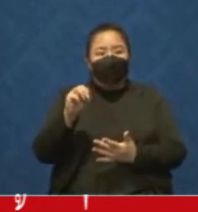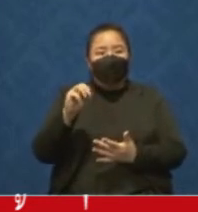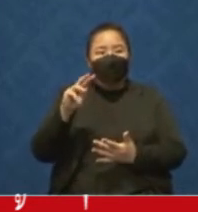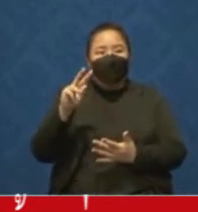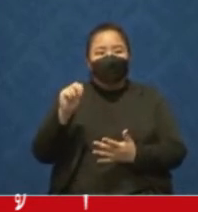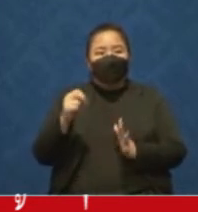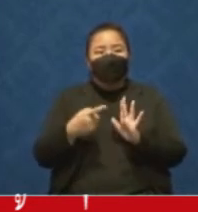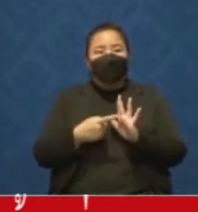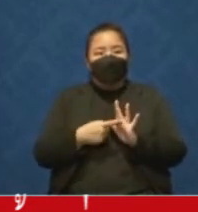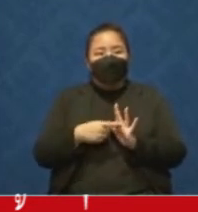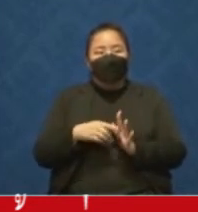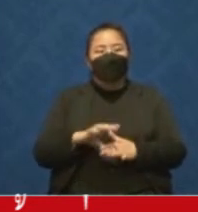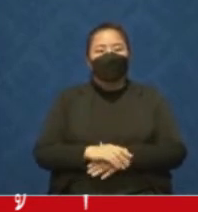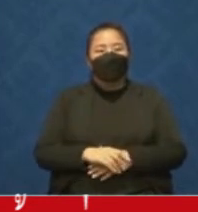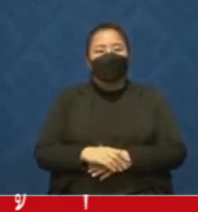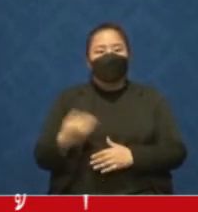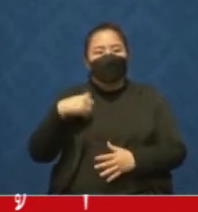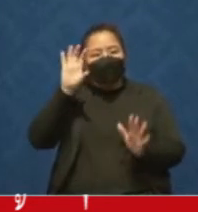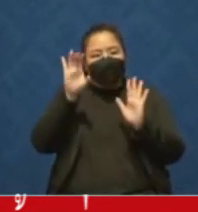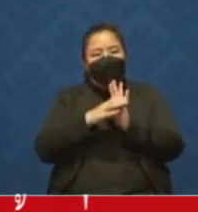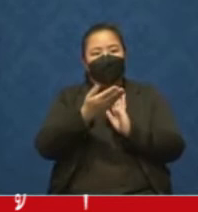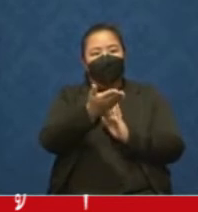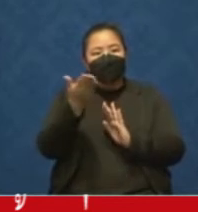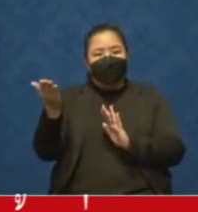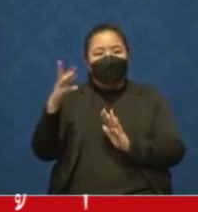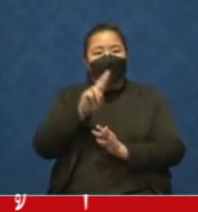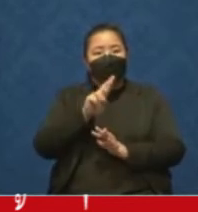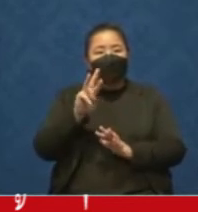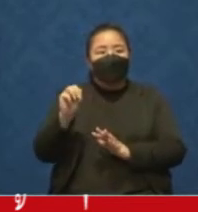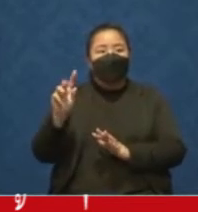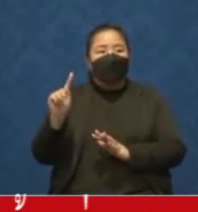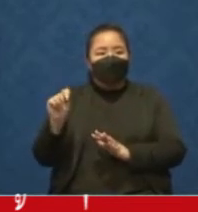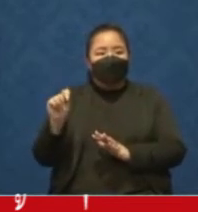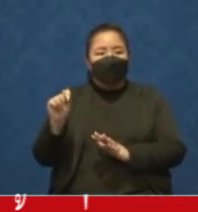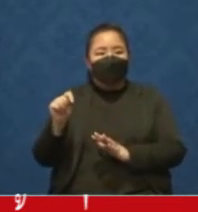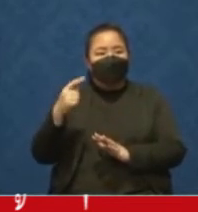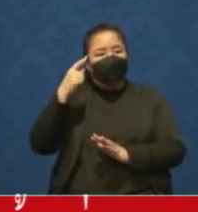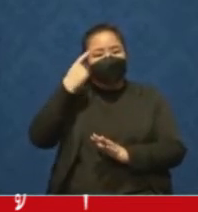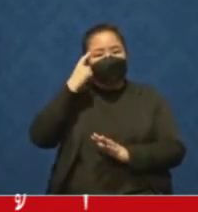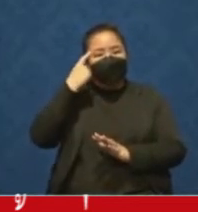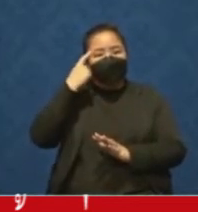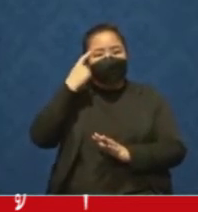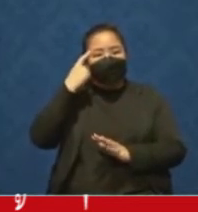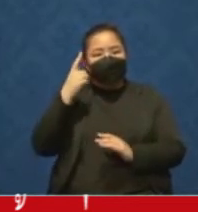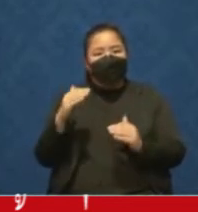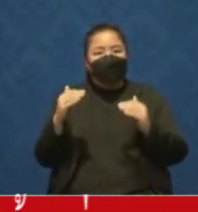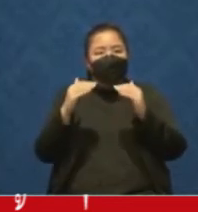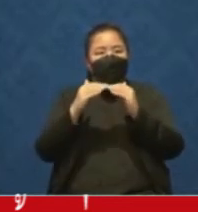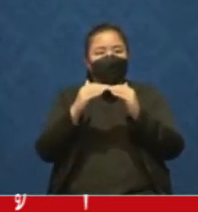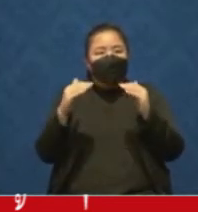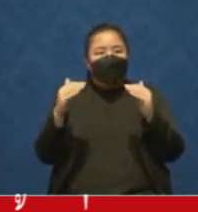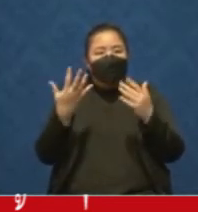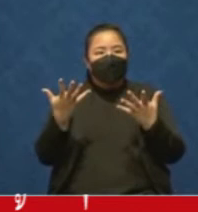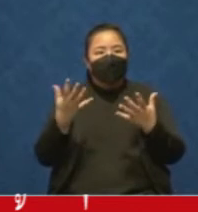พก็จะเห็นครับว่าผู้หักใหญ่ท่านนัฐมนตรีไม่ทราบจะเข้าเกนอย่างไรหอไม่